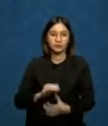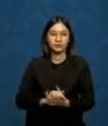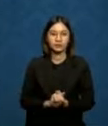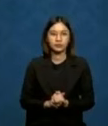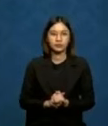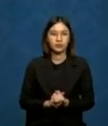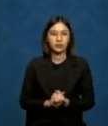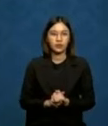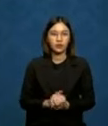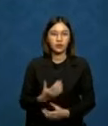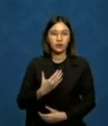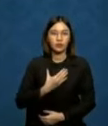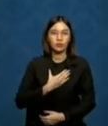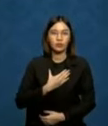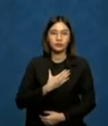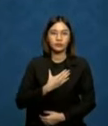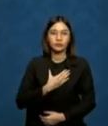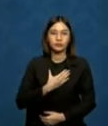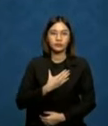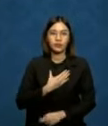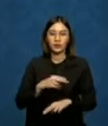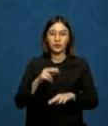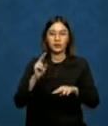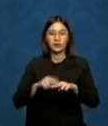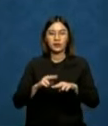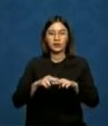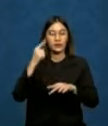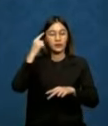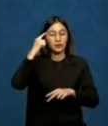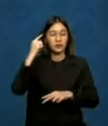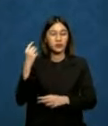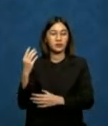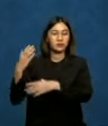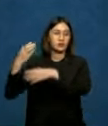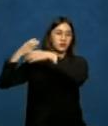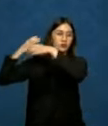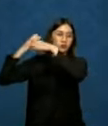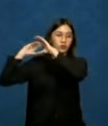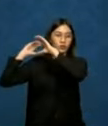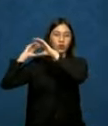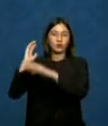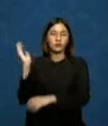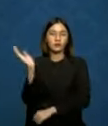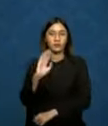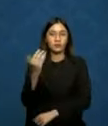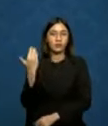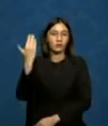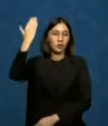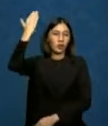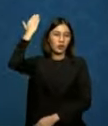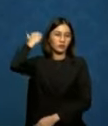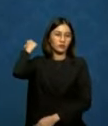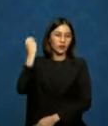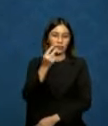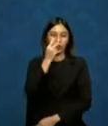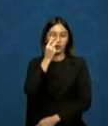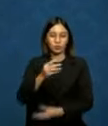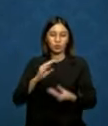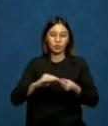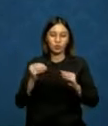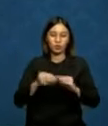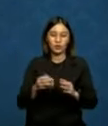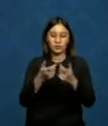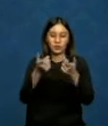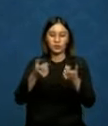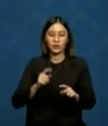2565ผมคงไม่ต้องนั่งไ Machineยย้อนกลับไปในอดีตเพื่อจะไปดูรายงานและตัวเลขทาง